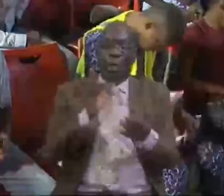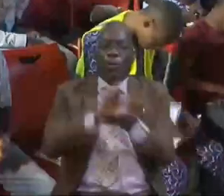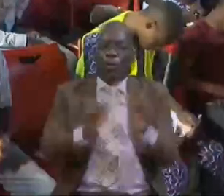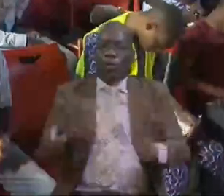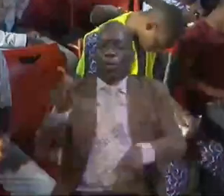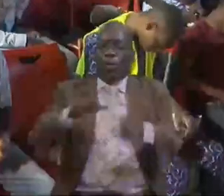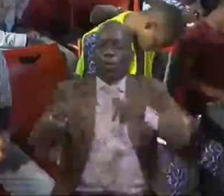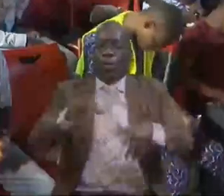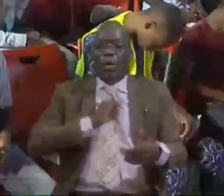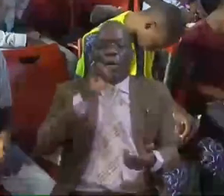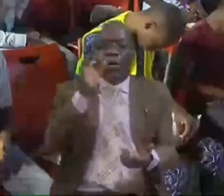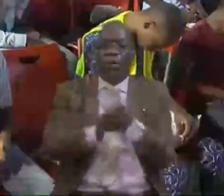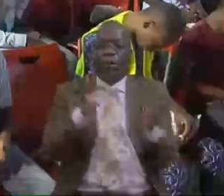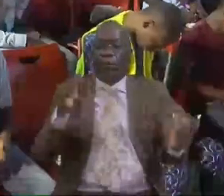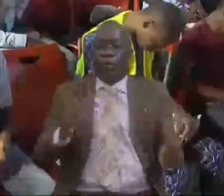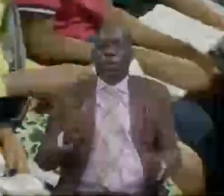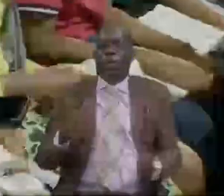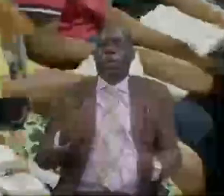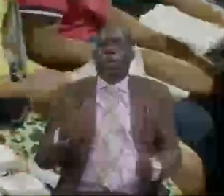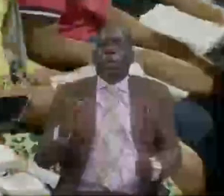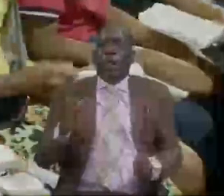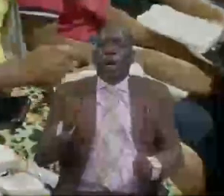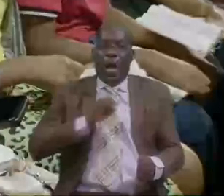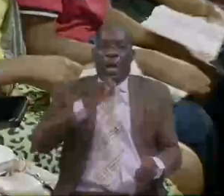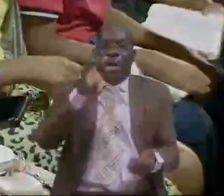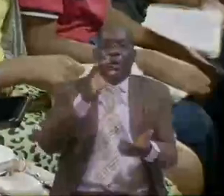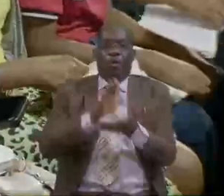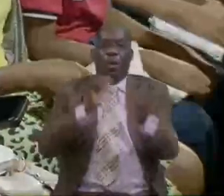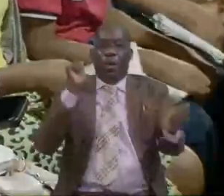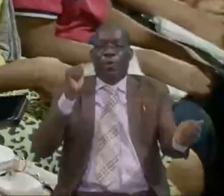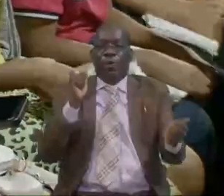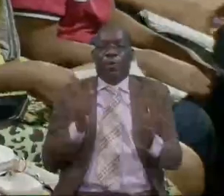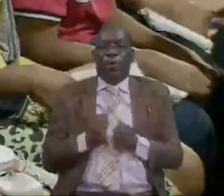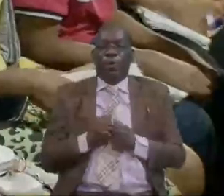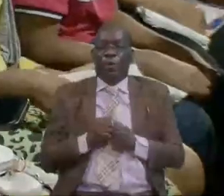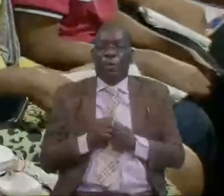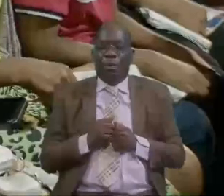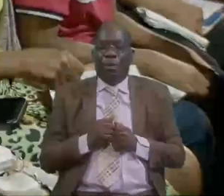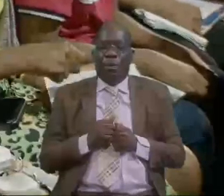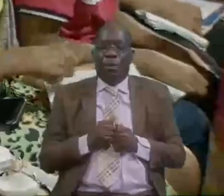Je crois. Je crois.